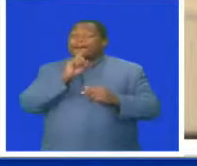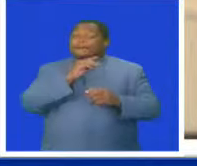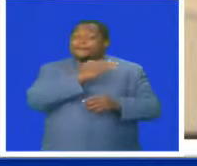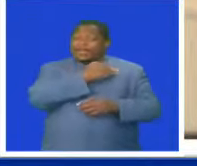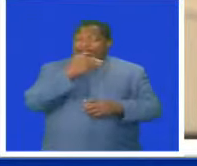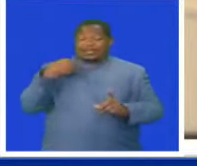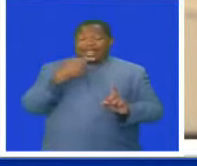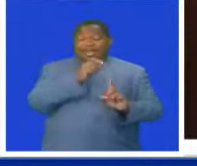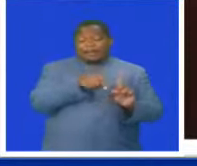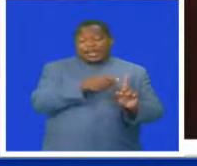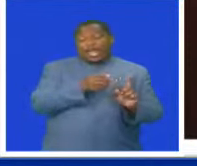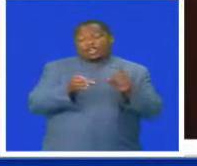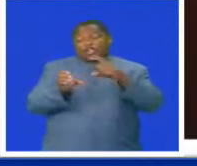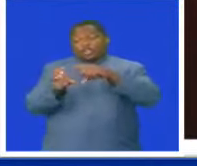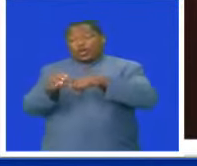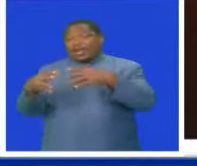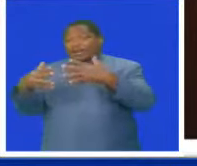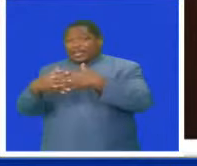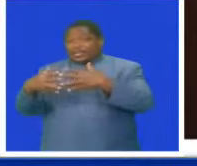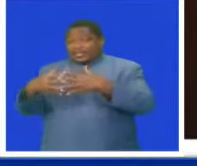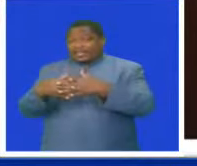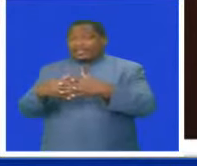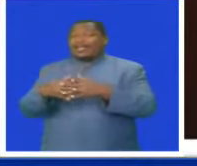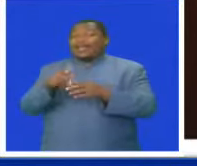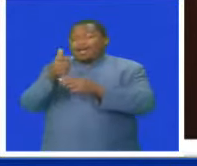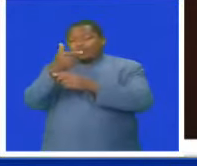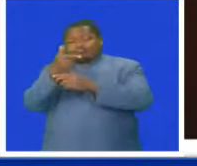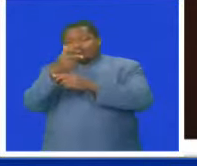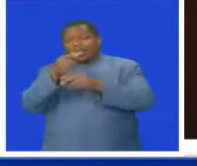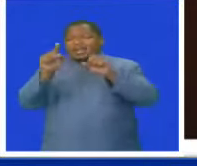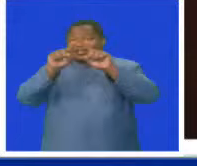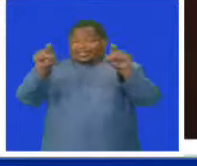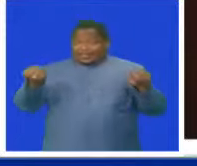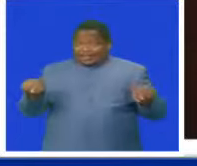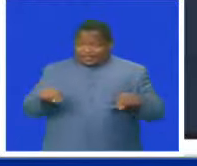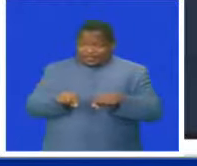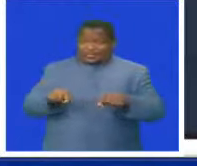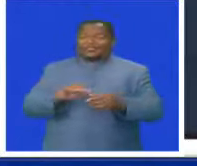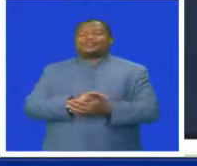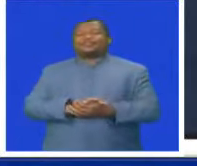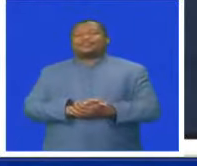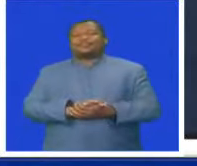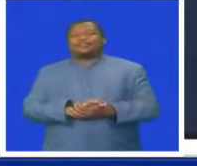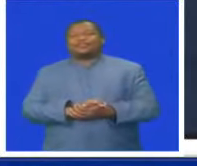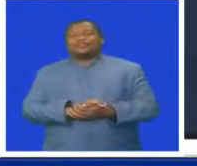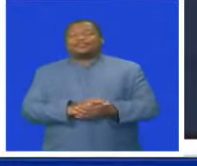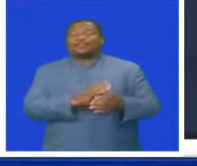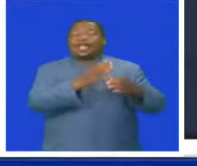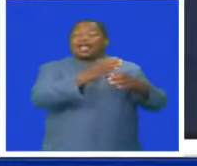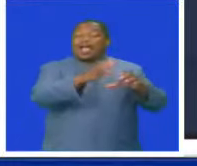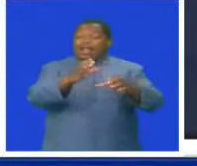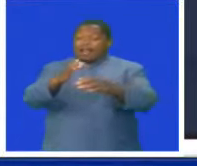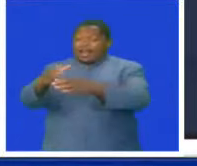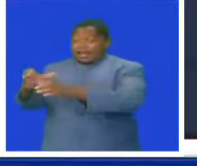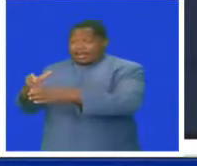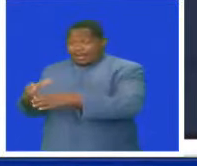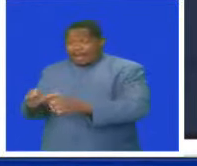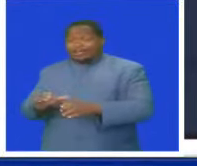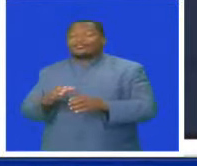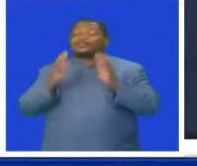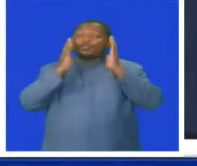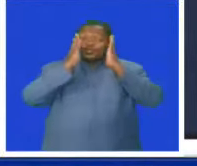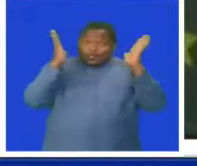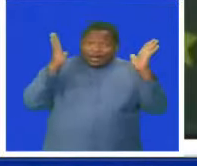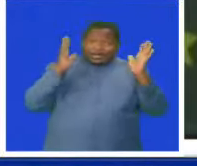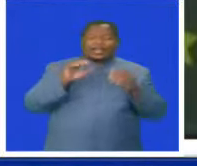lebuya ebhange leDevelopment Bank of Southern Africa. Lamave afaka ekhathi lona leSwatini, South